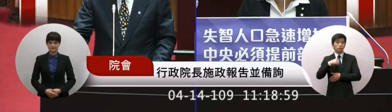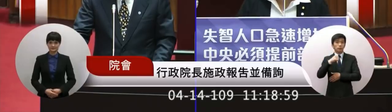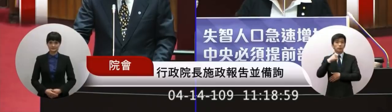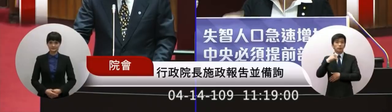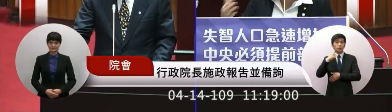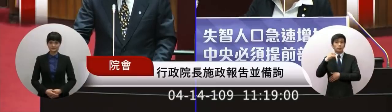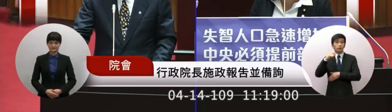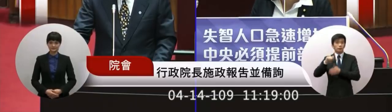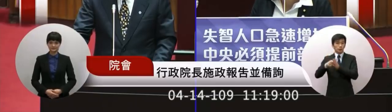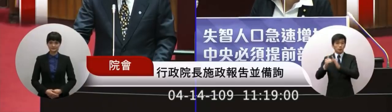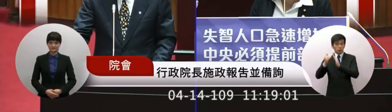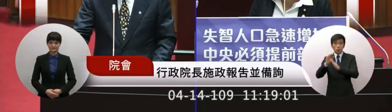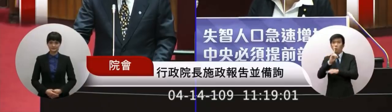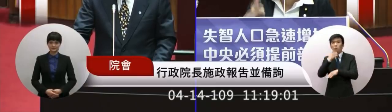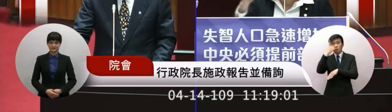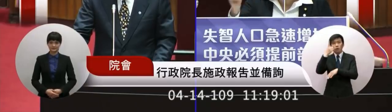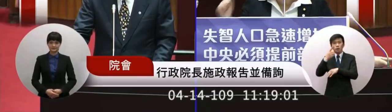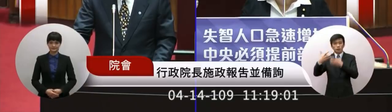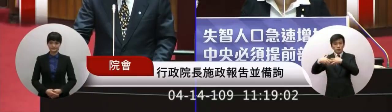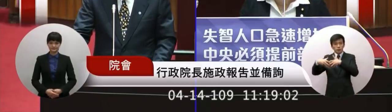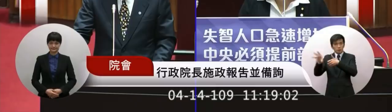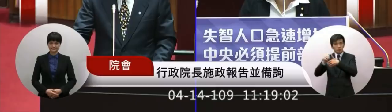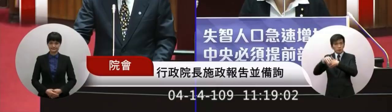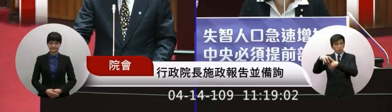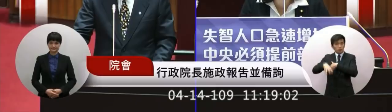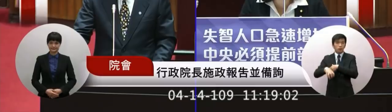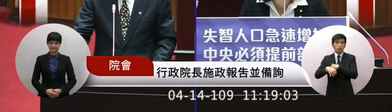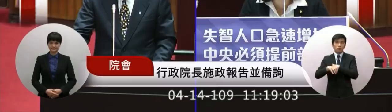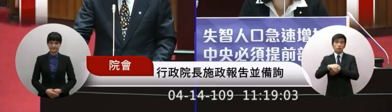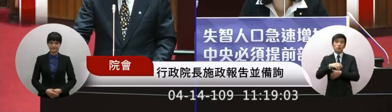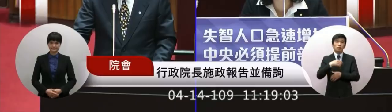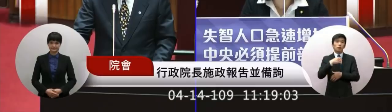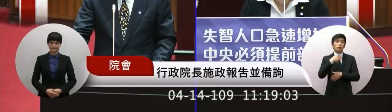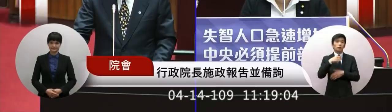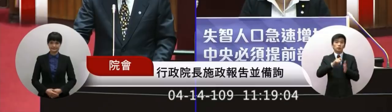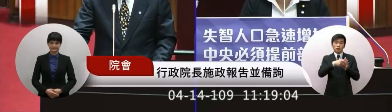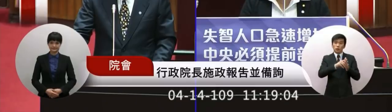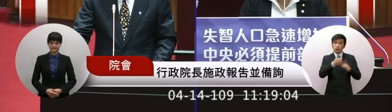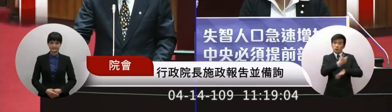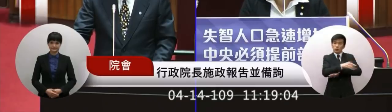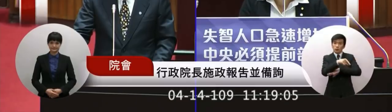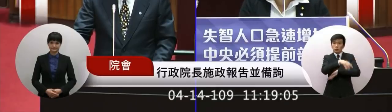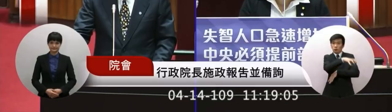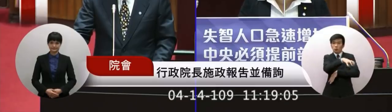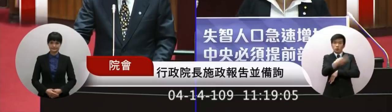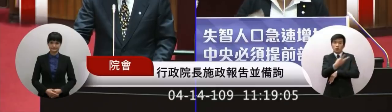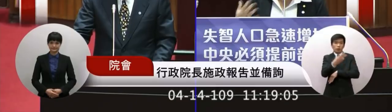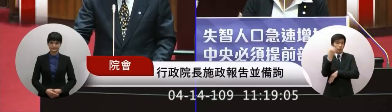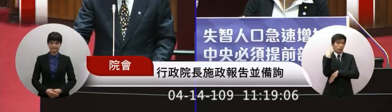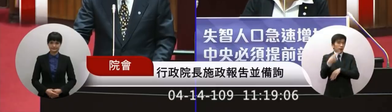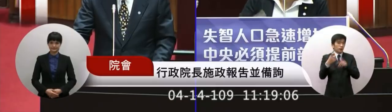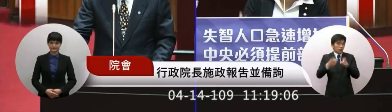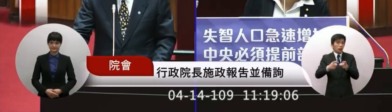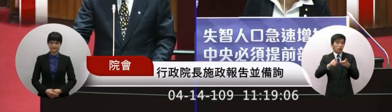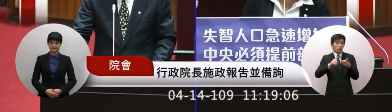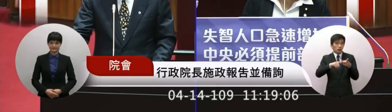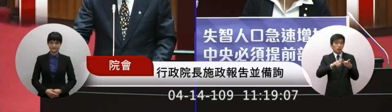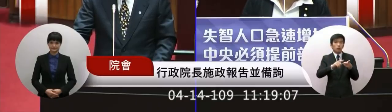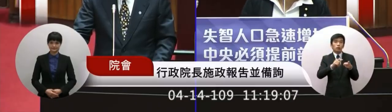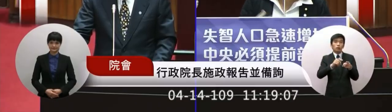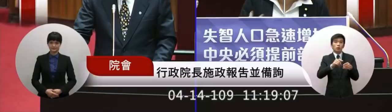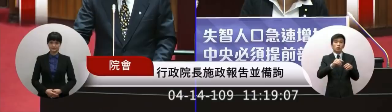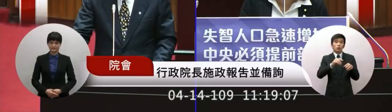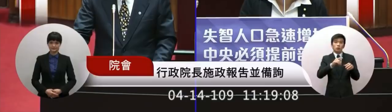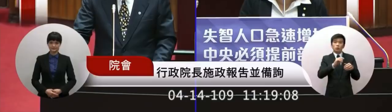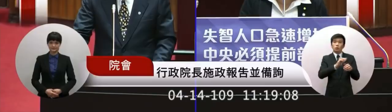測站家裡官你們有兩個去新港跟保住你們有特殊的監測